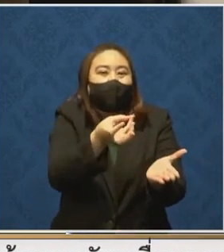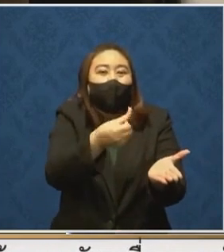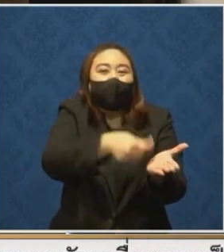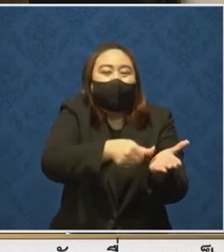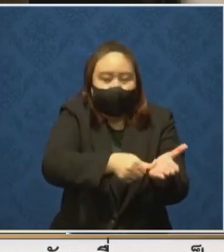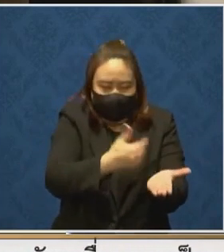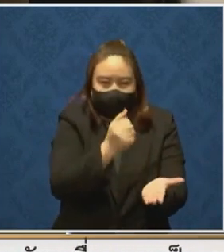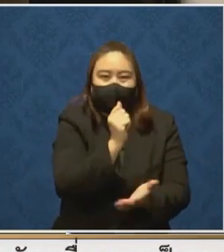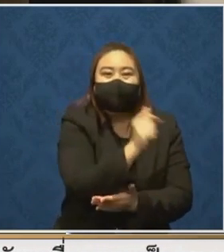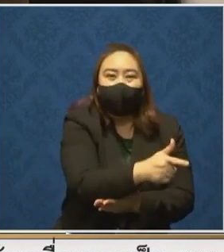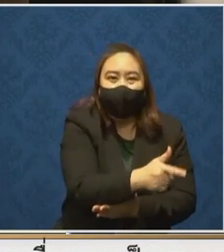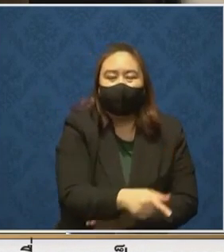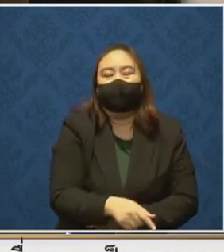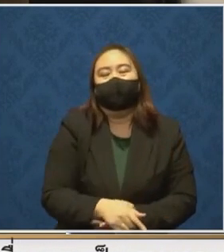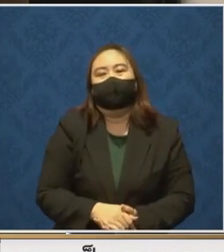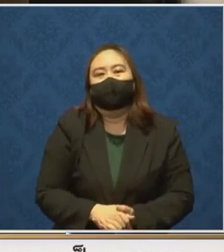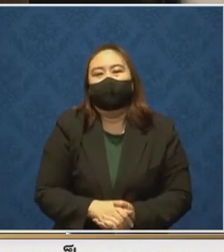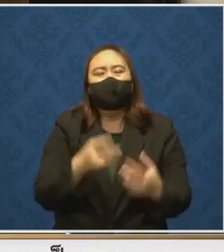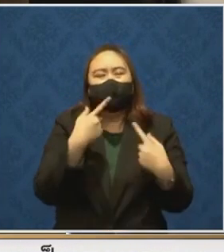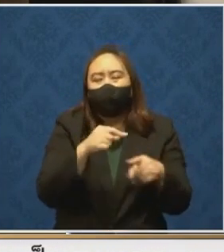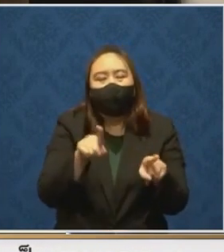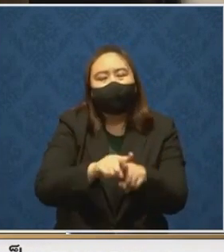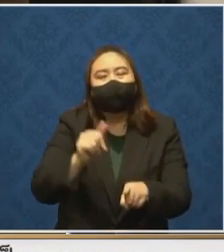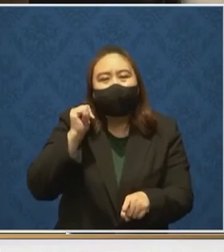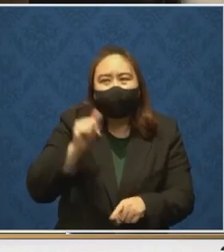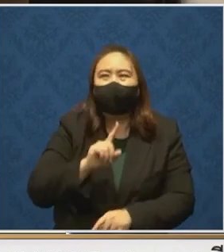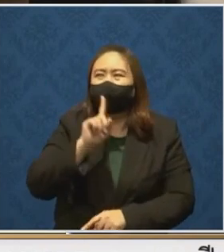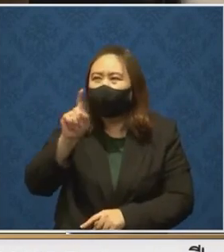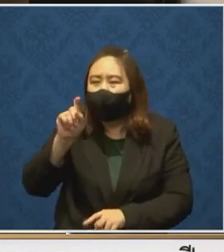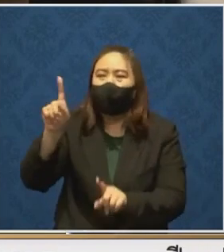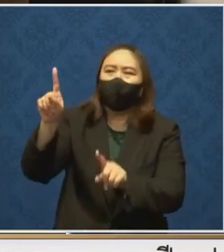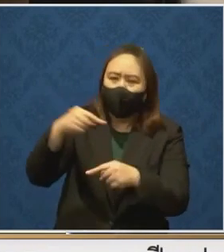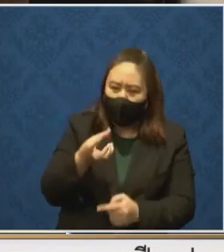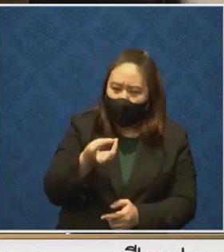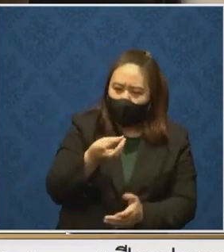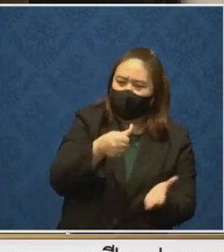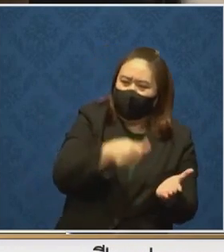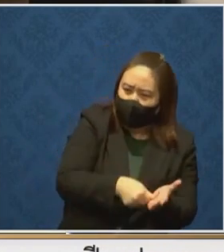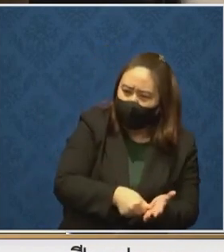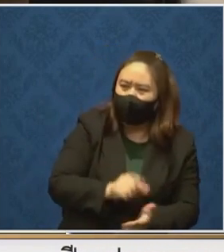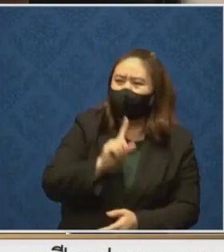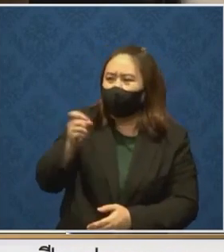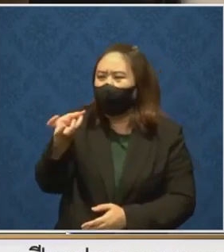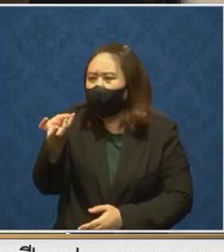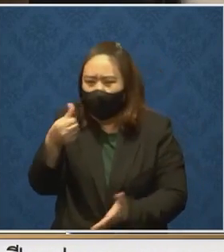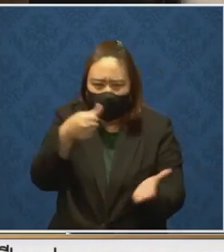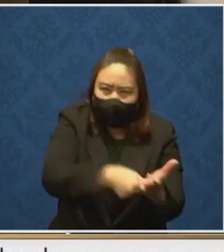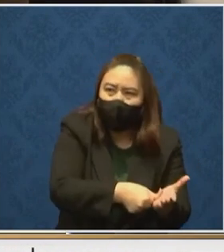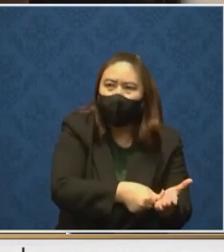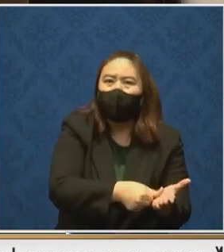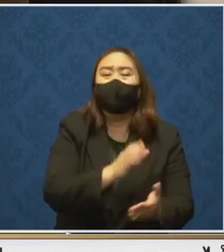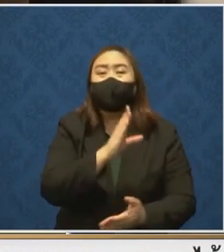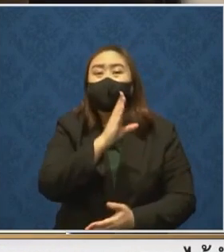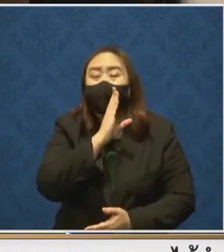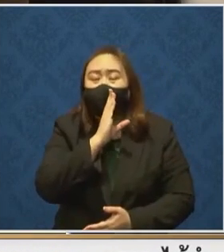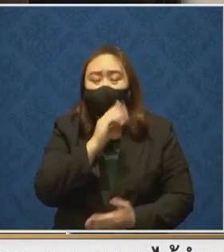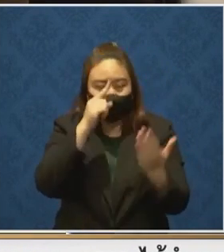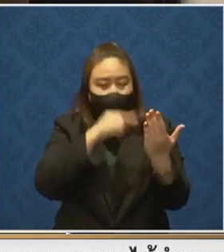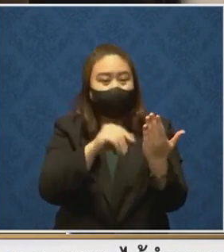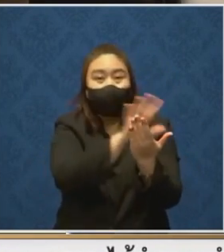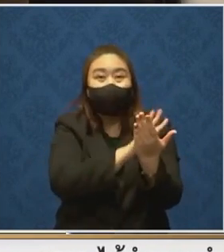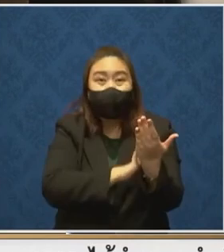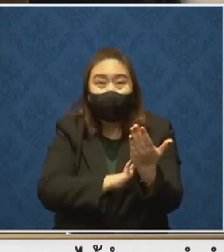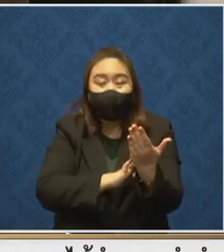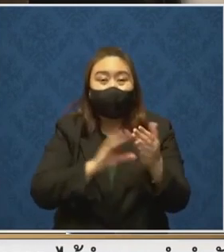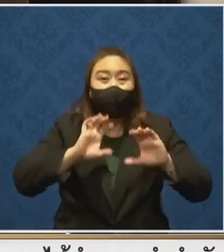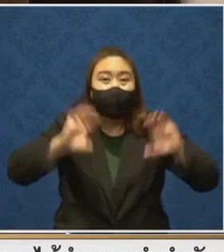ามอะไรรฐบานนี้ก็มัจะอ้างแต่จำนำข้าวจนวmitt เพรามสงสัยว่ tạiลประเทศนี้ไม่มรัฐบาลที่แล้วไม่มีโงการ